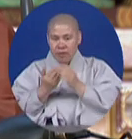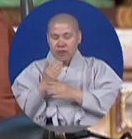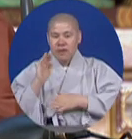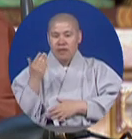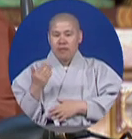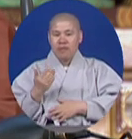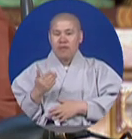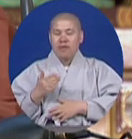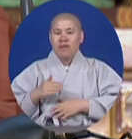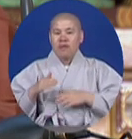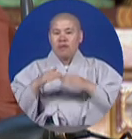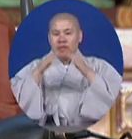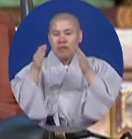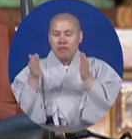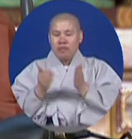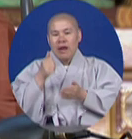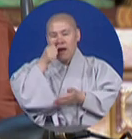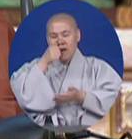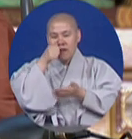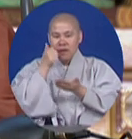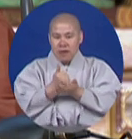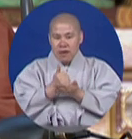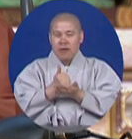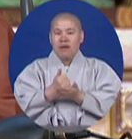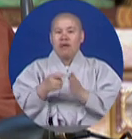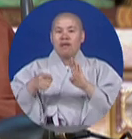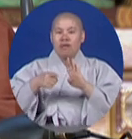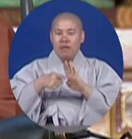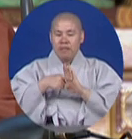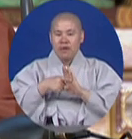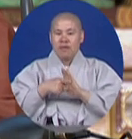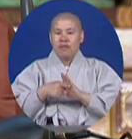그것을 제업이라고 합니다. 제업이라고 하는 것은